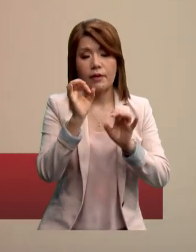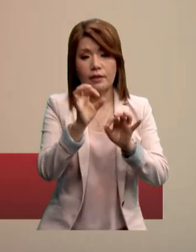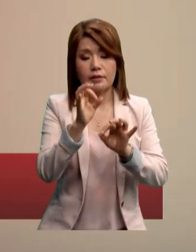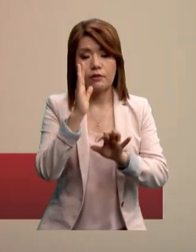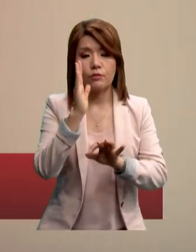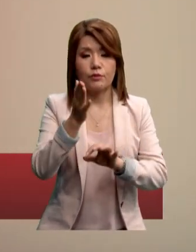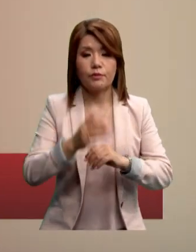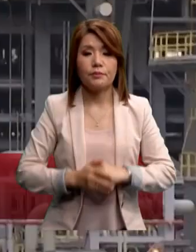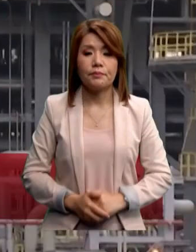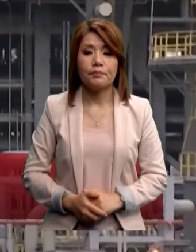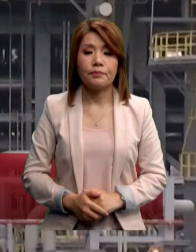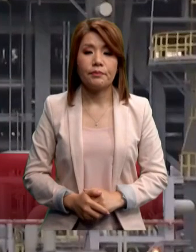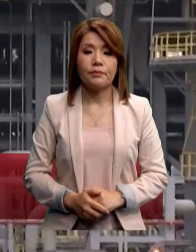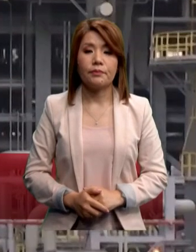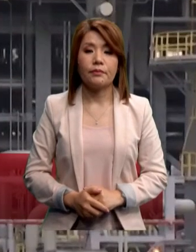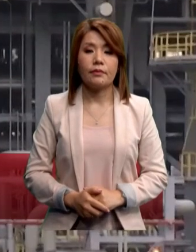проинформируем.